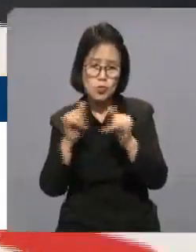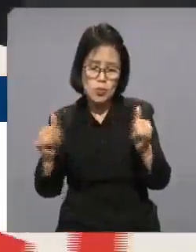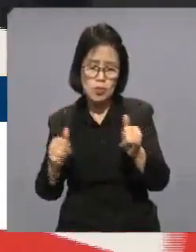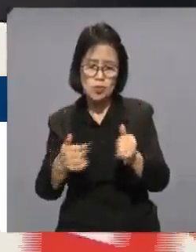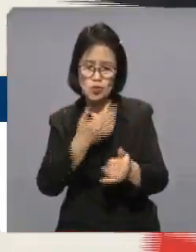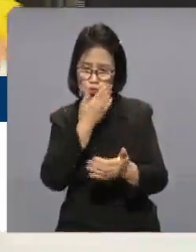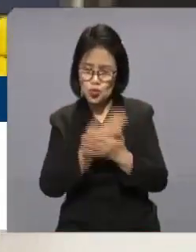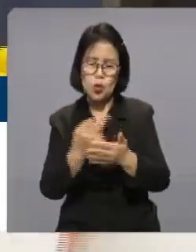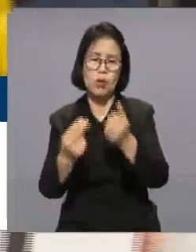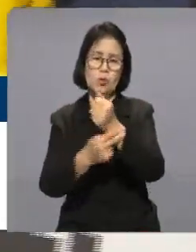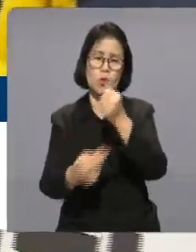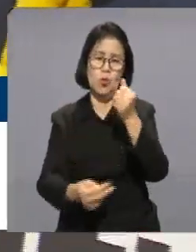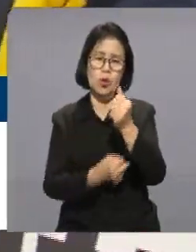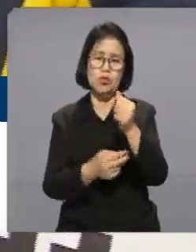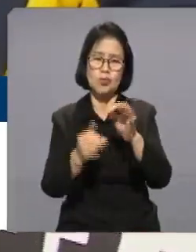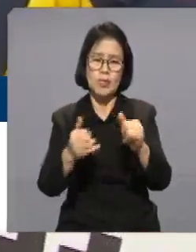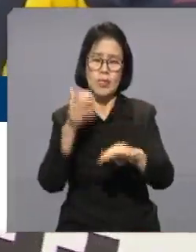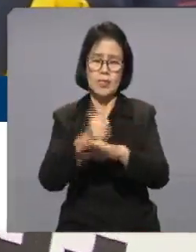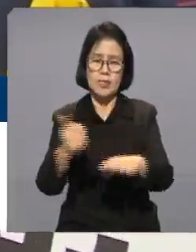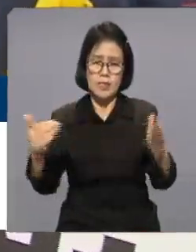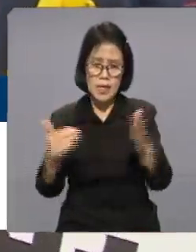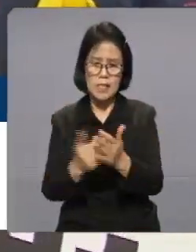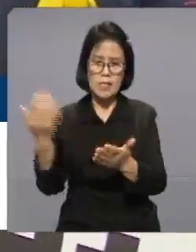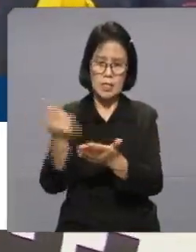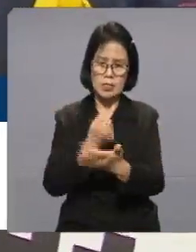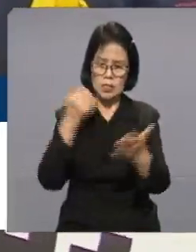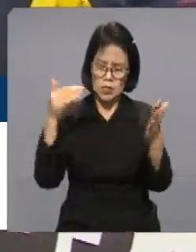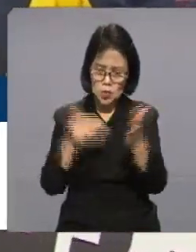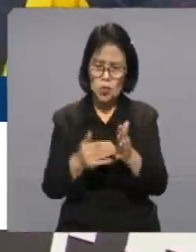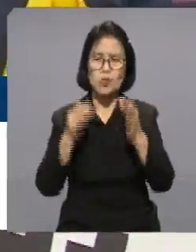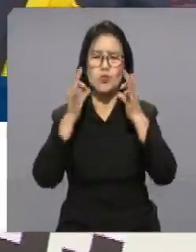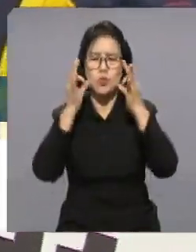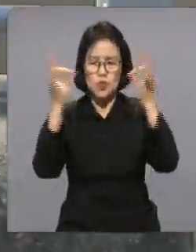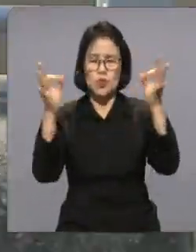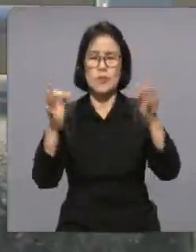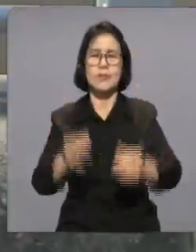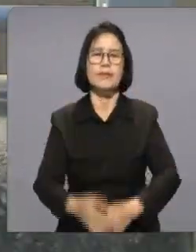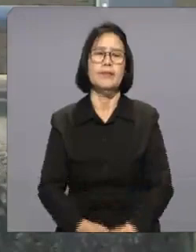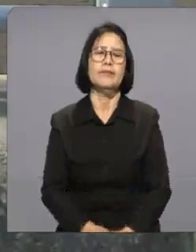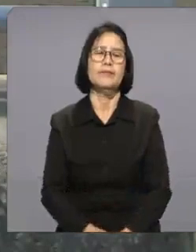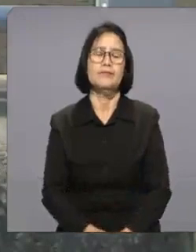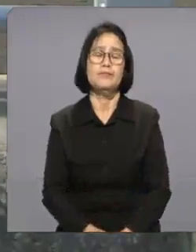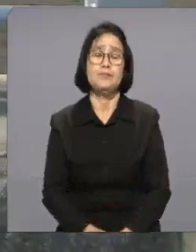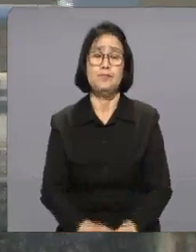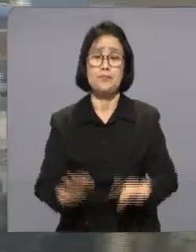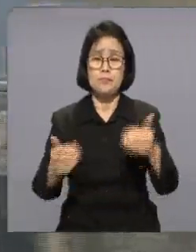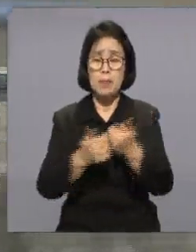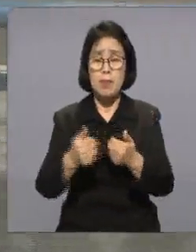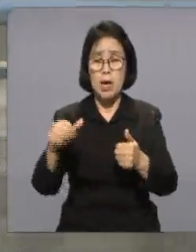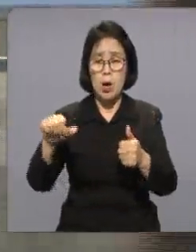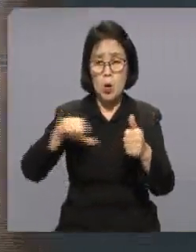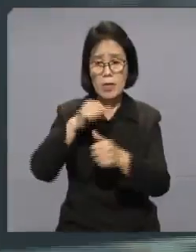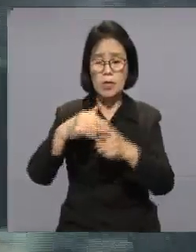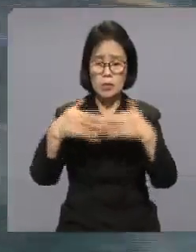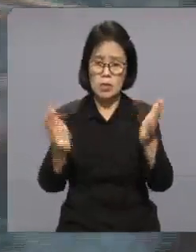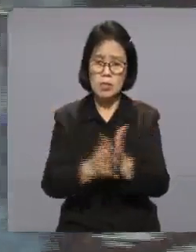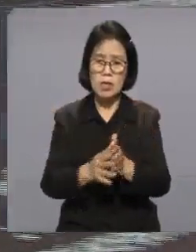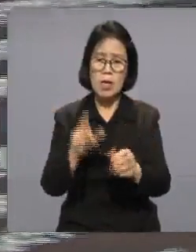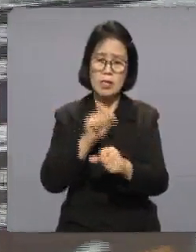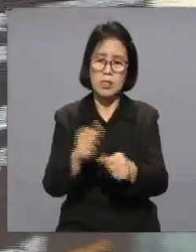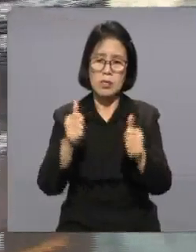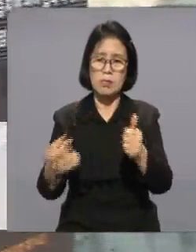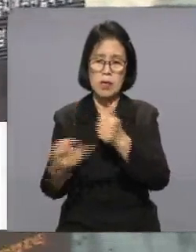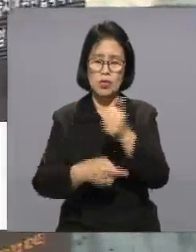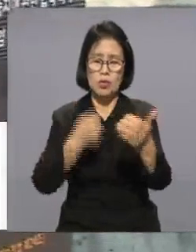중요한 대교입니다. 그래서 주민들은 끝까지 쟁취하도록 노력을 할 것입니다. 반면 환경단체들은